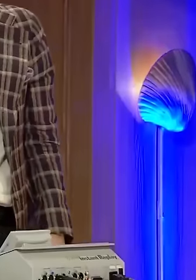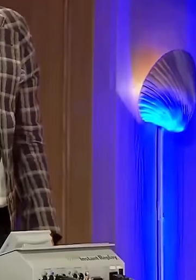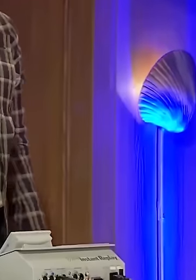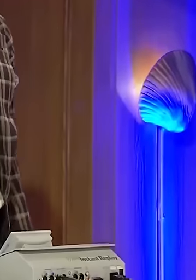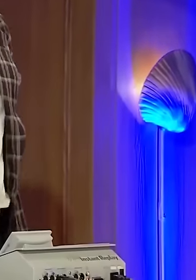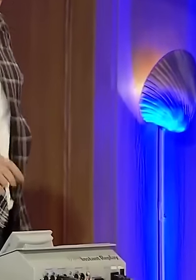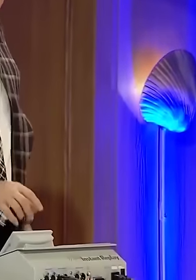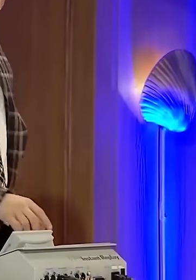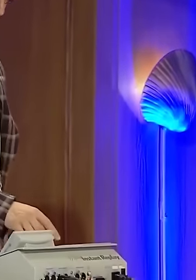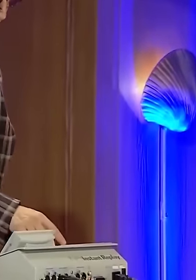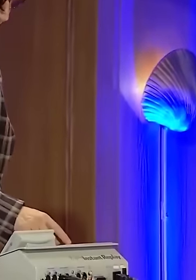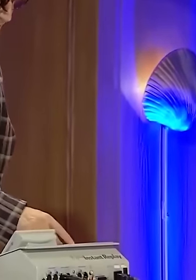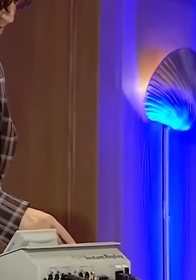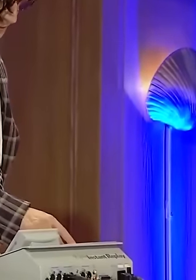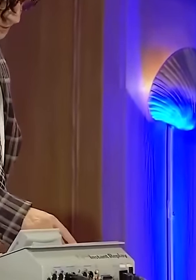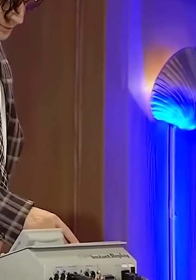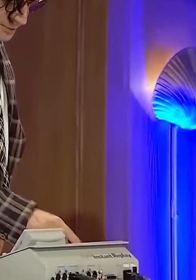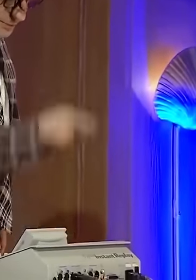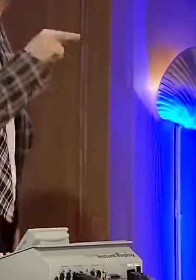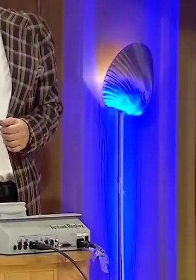Bodrum'u çevireceksin. Hazır mısın?